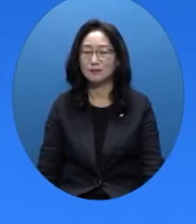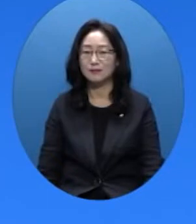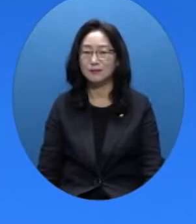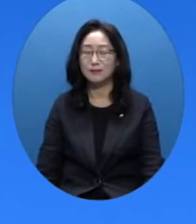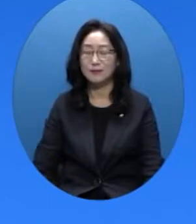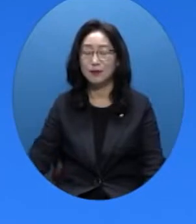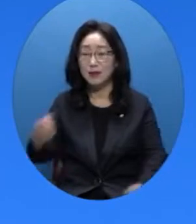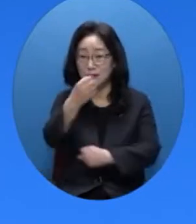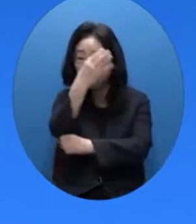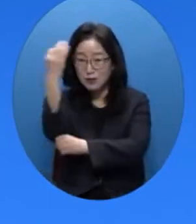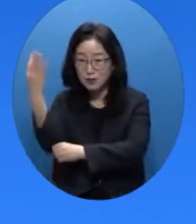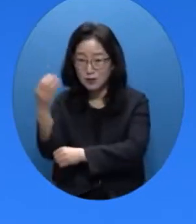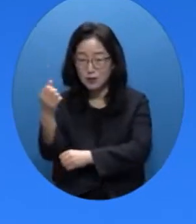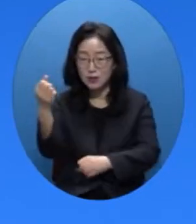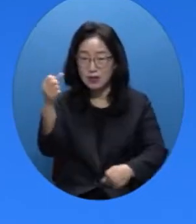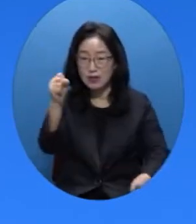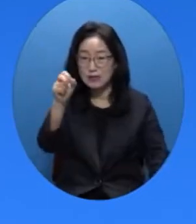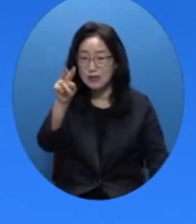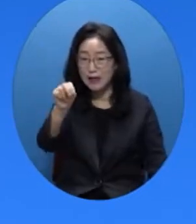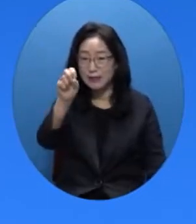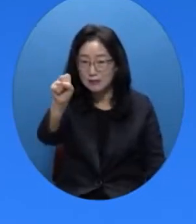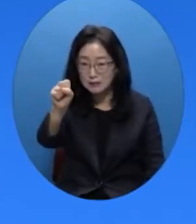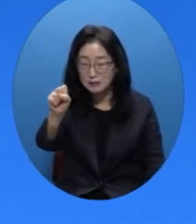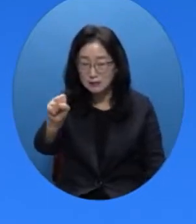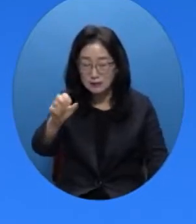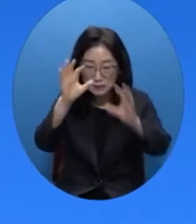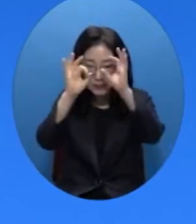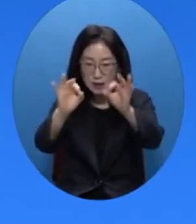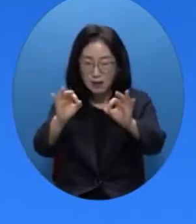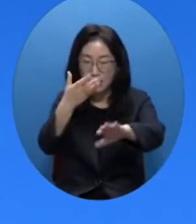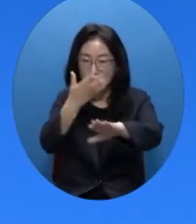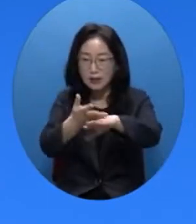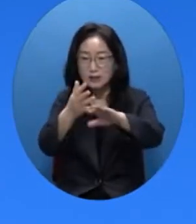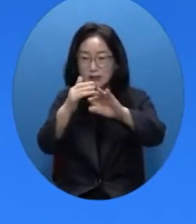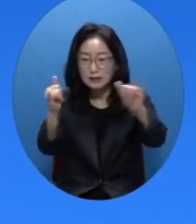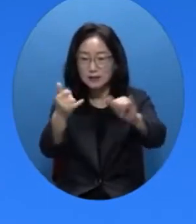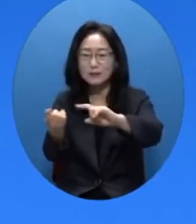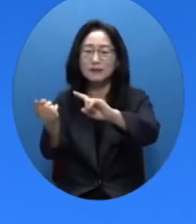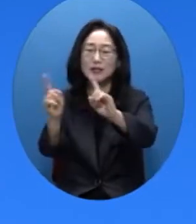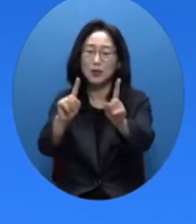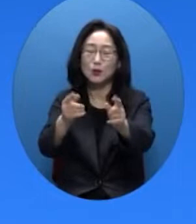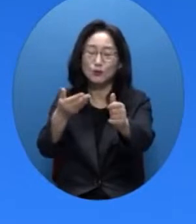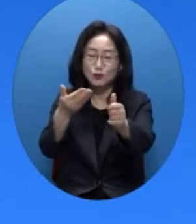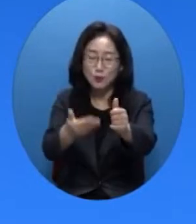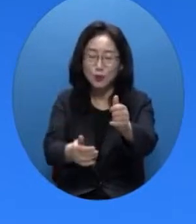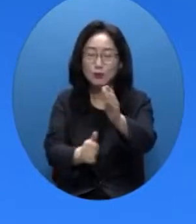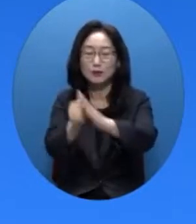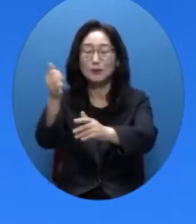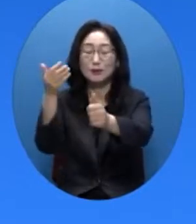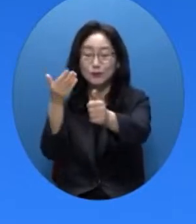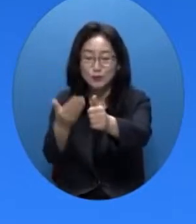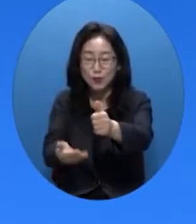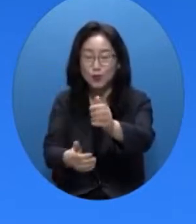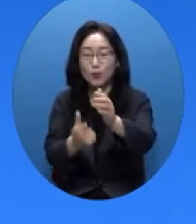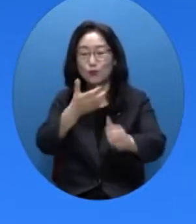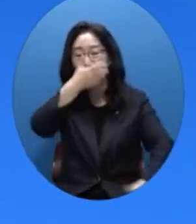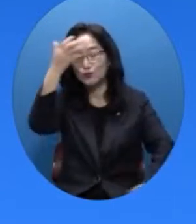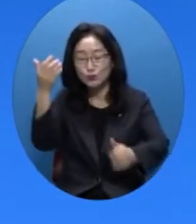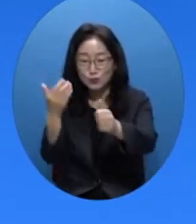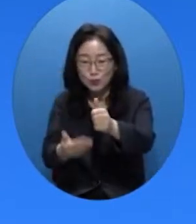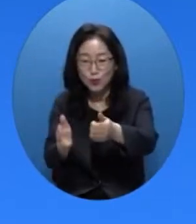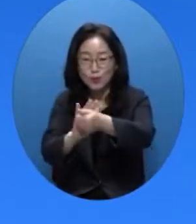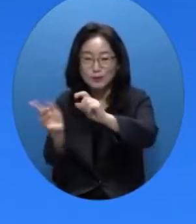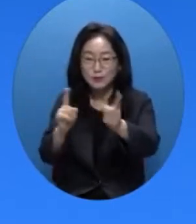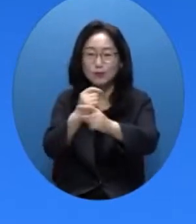언론이나 에센스를 보면 남을 살리고 희망을 주고 꿈을 주고 치료와